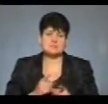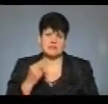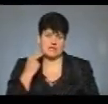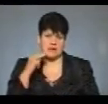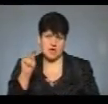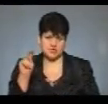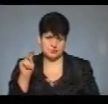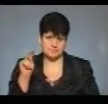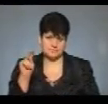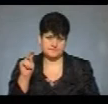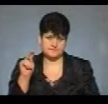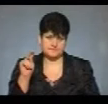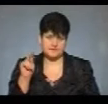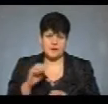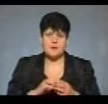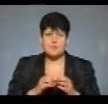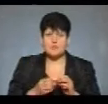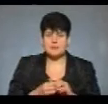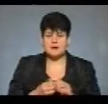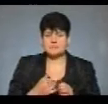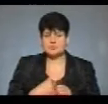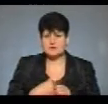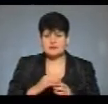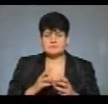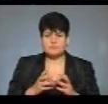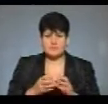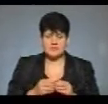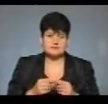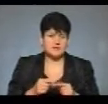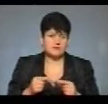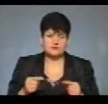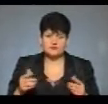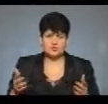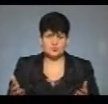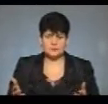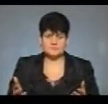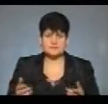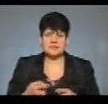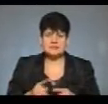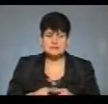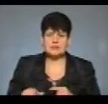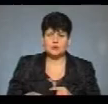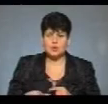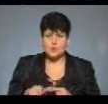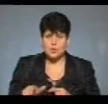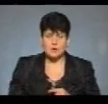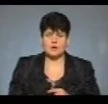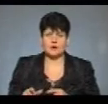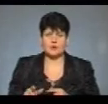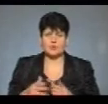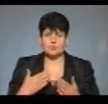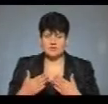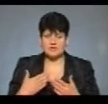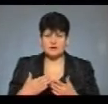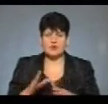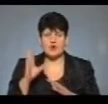на зміни. Ну, проблеми в нас, в принципі, такі, як всюди. Напевне, це дороги, якісь комунікації.